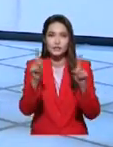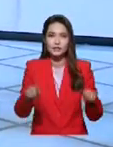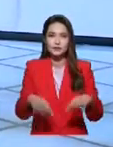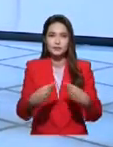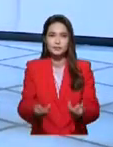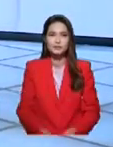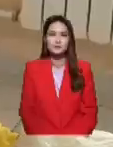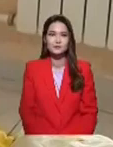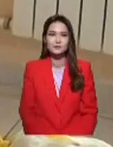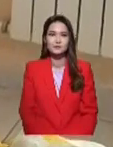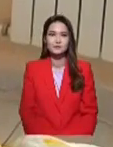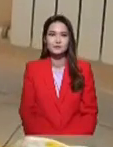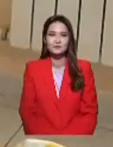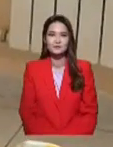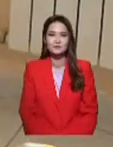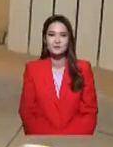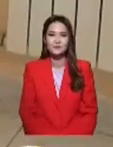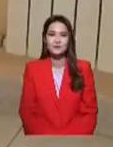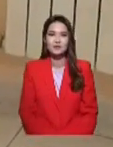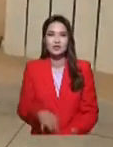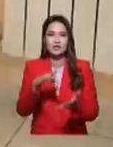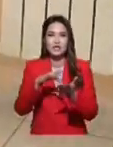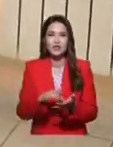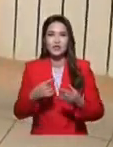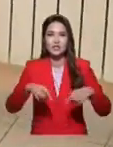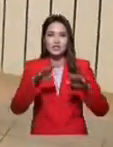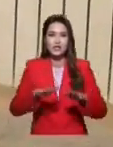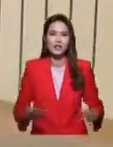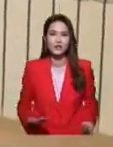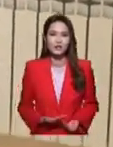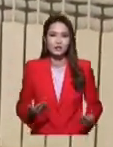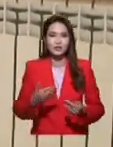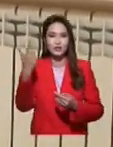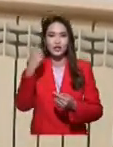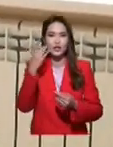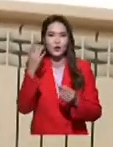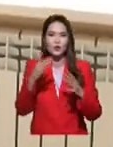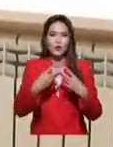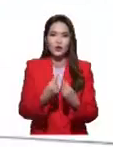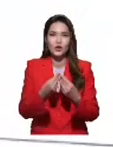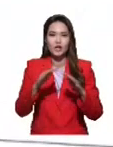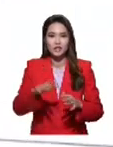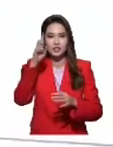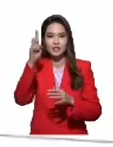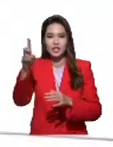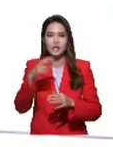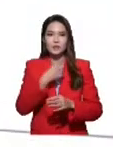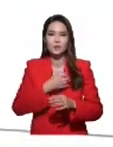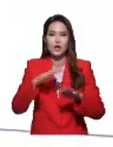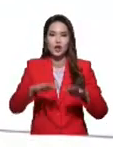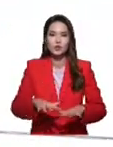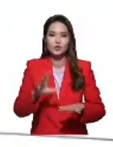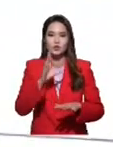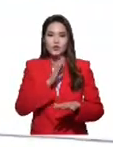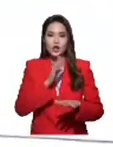табыстады. Ұлытау облысы Жезқазған қаласының тұрғындары Сұңғат Титчан мен Әйгерім Молдашеваның тұңғышы еліміздің 20 миллионыншы тұрғыны. Жас